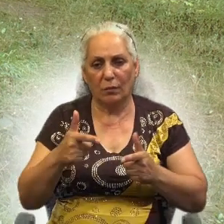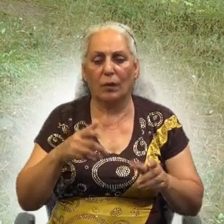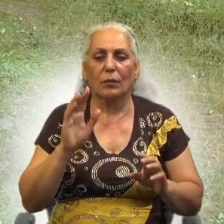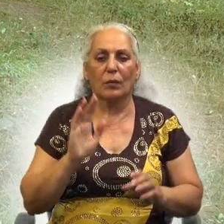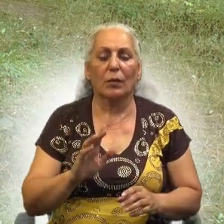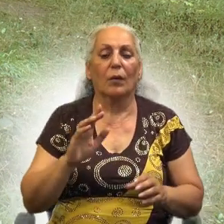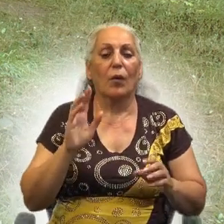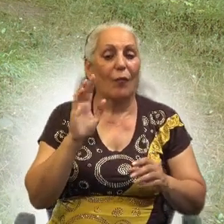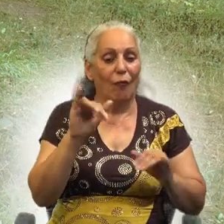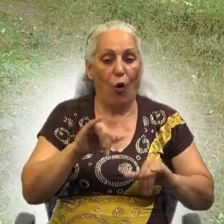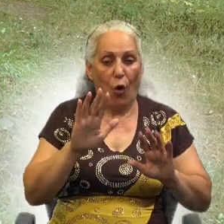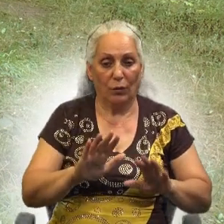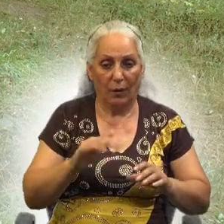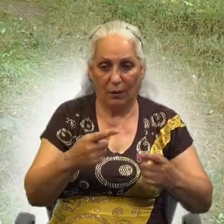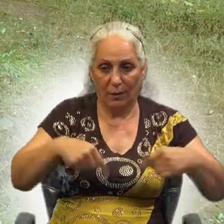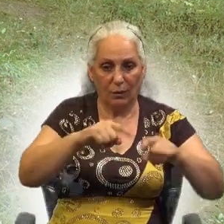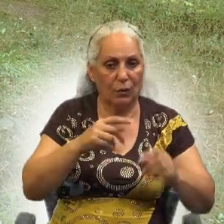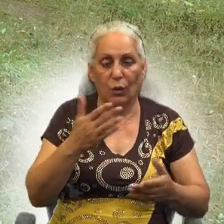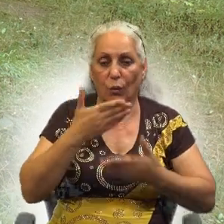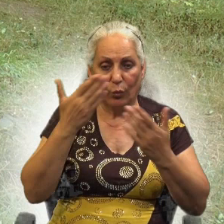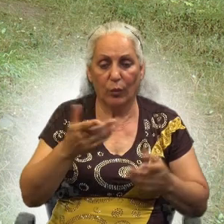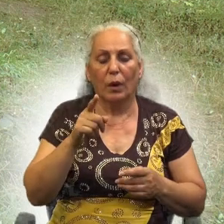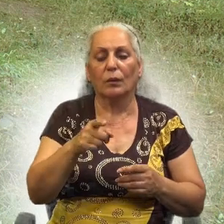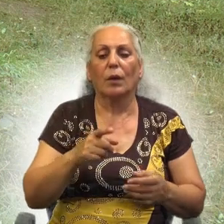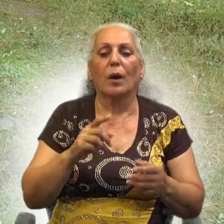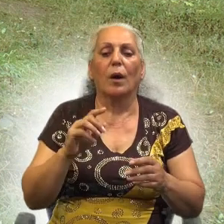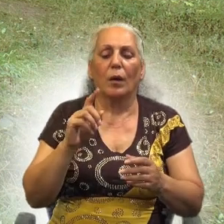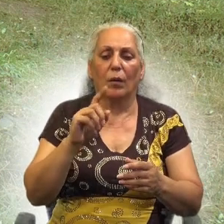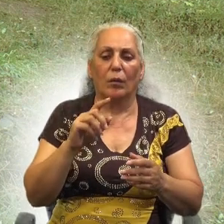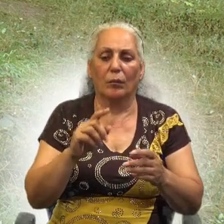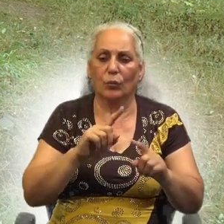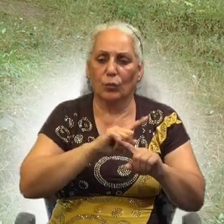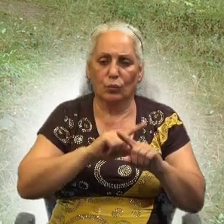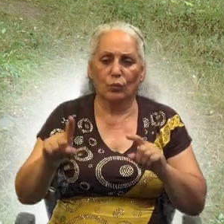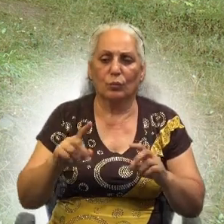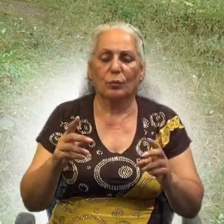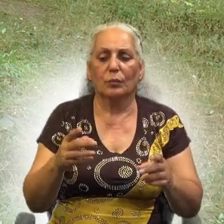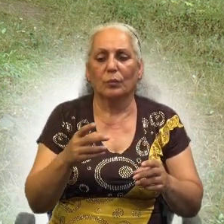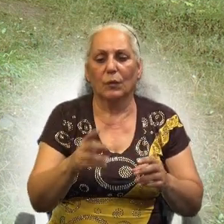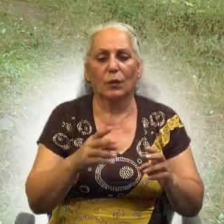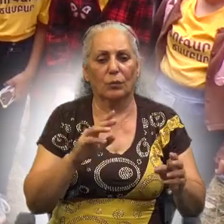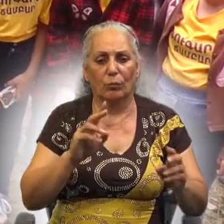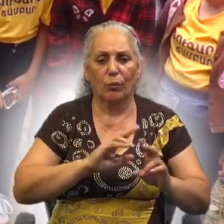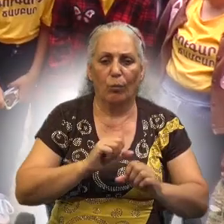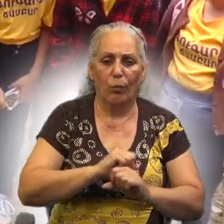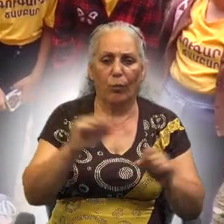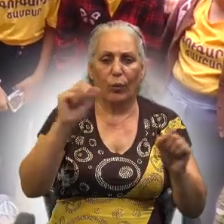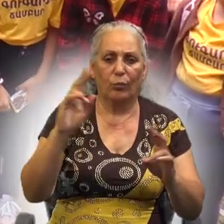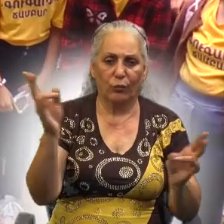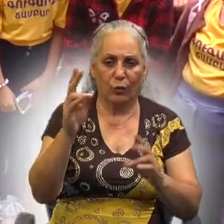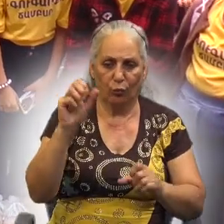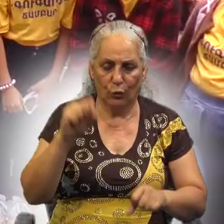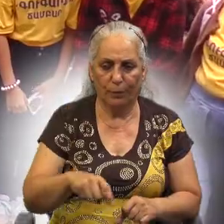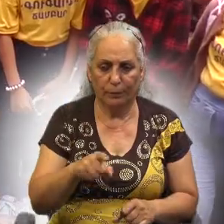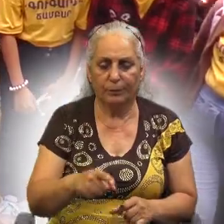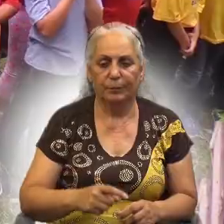այն հատվածը, որ չի արված, դա այն հատվածներն են, որոնք գտնվում են անմիջական շփման գծում կրակի տակ։ Հումանիտարական